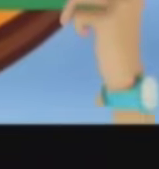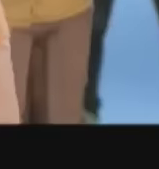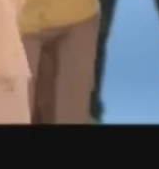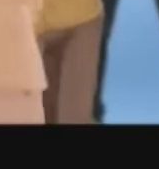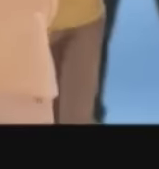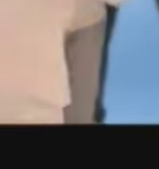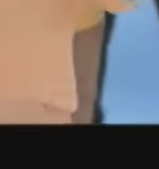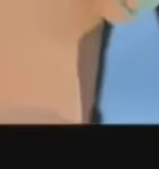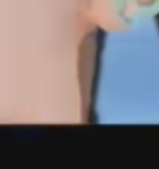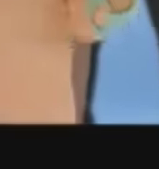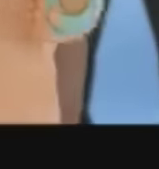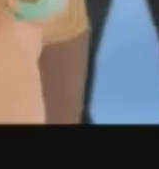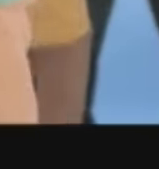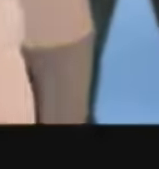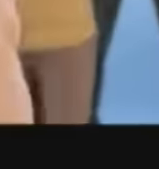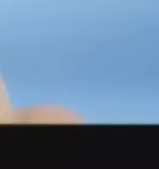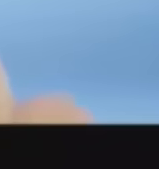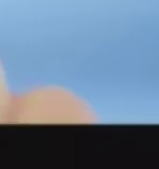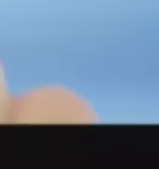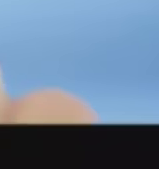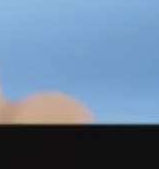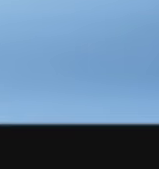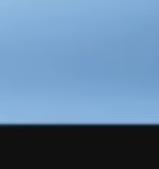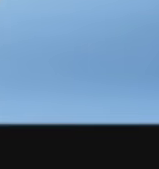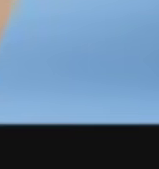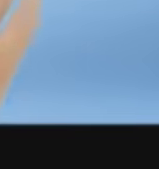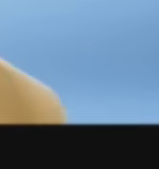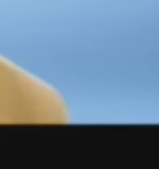Cobain 3 rasa baru ide mereka.